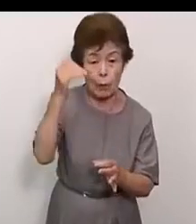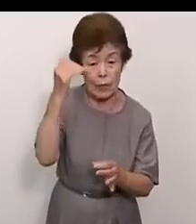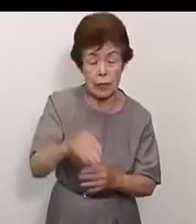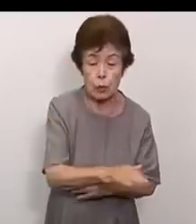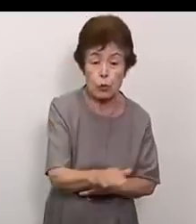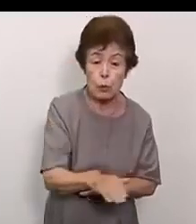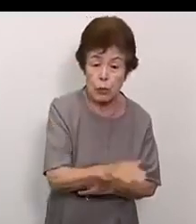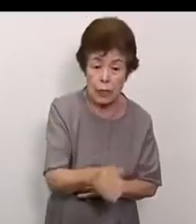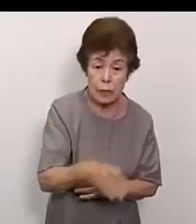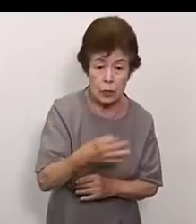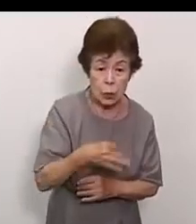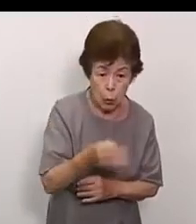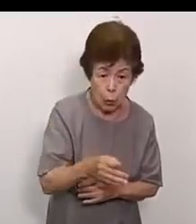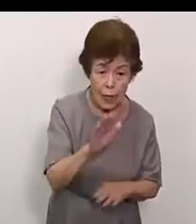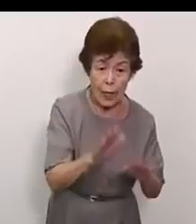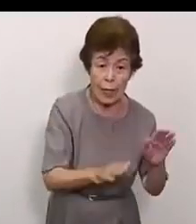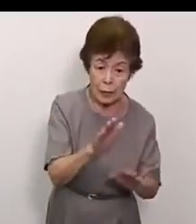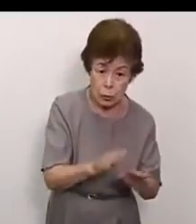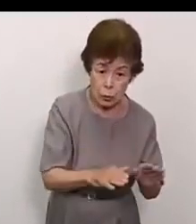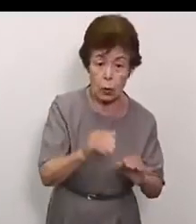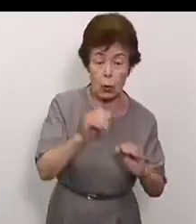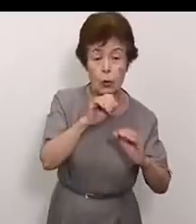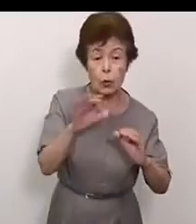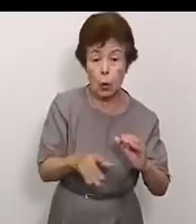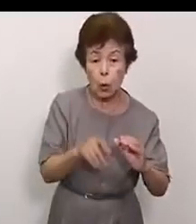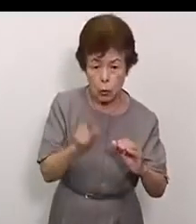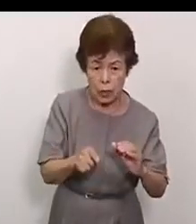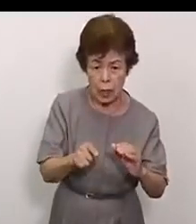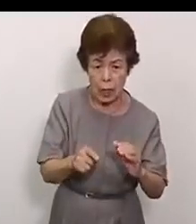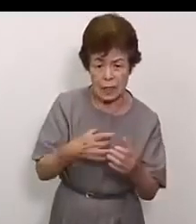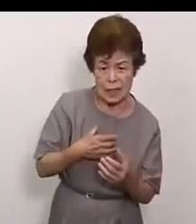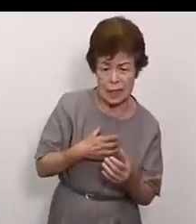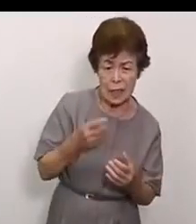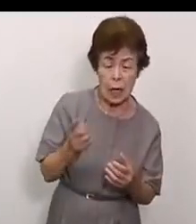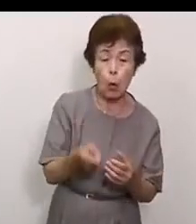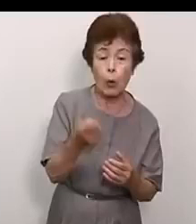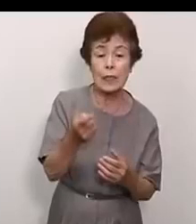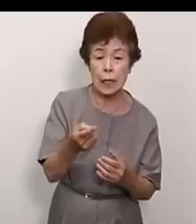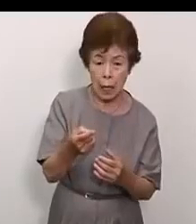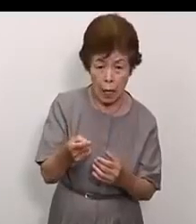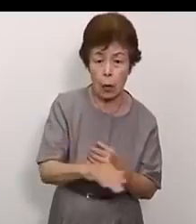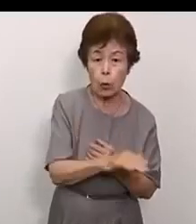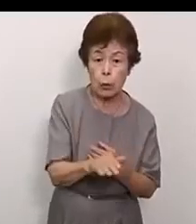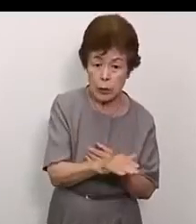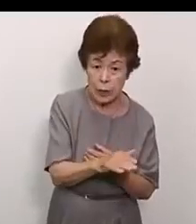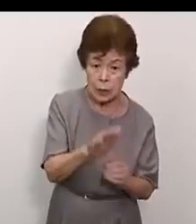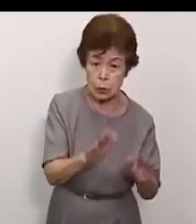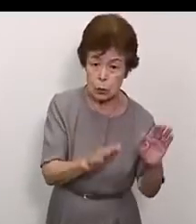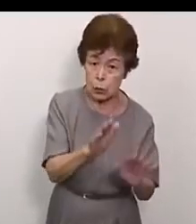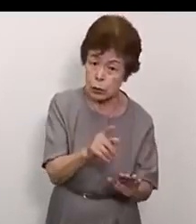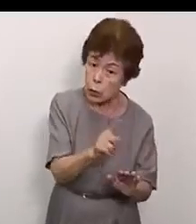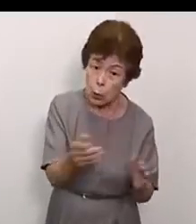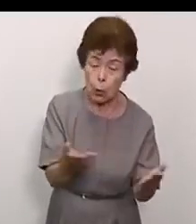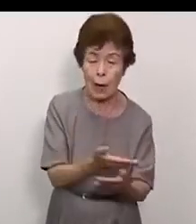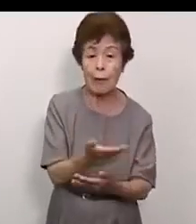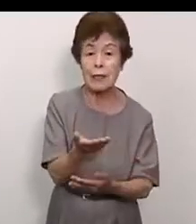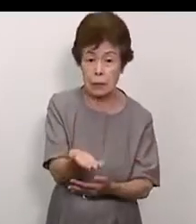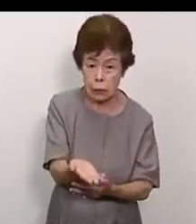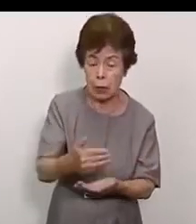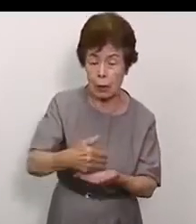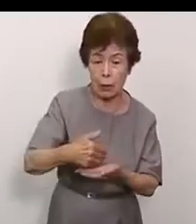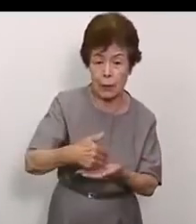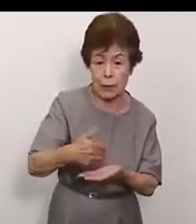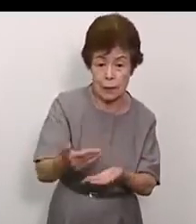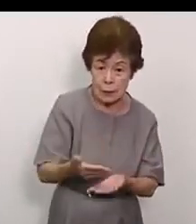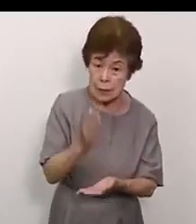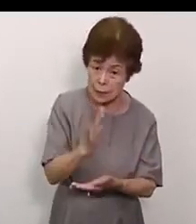ている現状、それからこのコロナ の危機が起きてから、彼らの、状況がどう、変わったのかということをお話しいただけますで